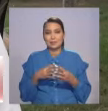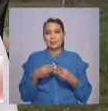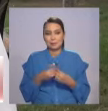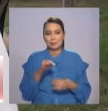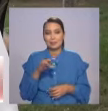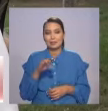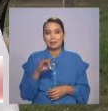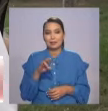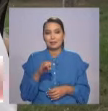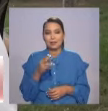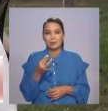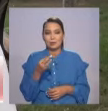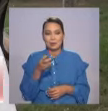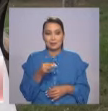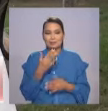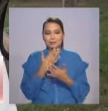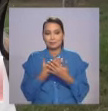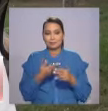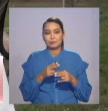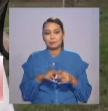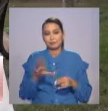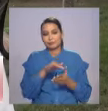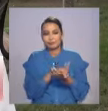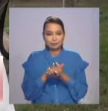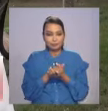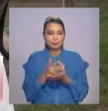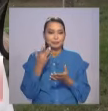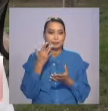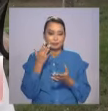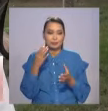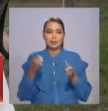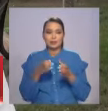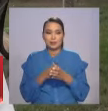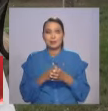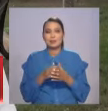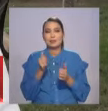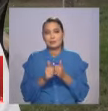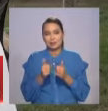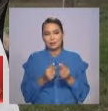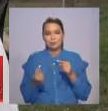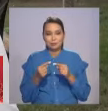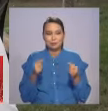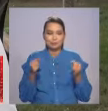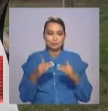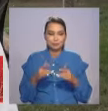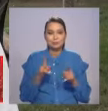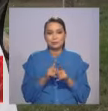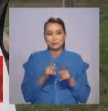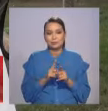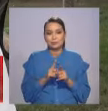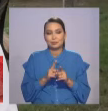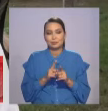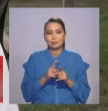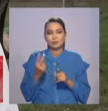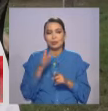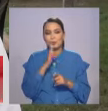поэтому мы всей нашей дружной, так скажем, командой на Пасху красим яйца, печем куличи вместе с моей свекровью, второй